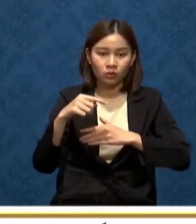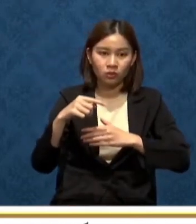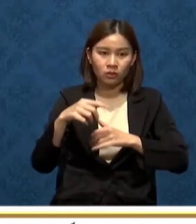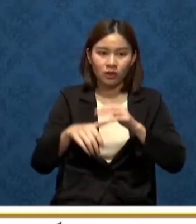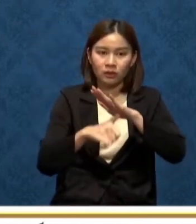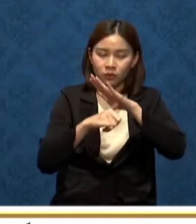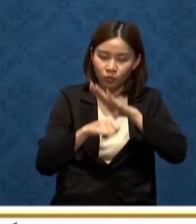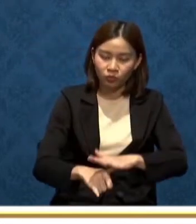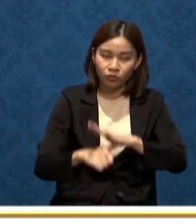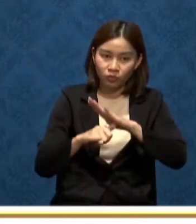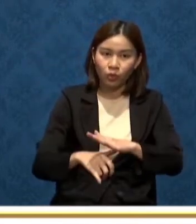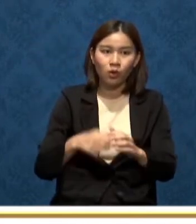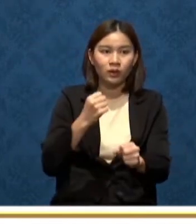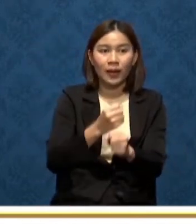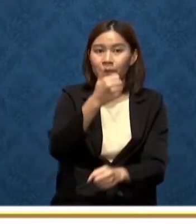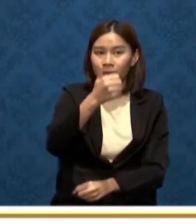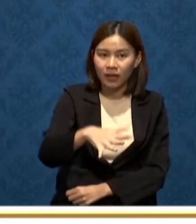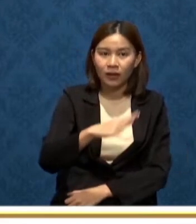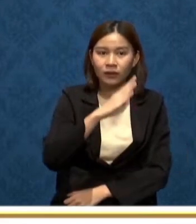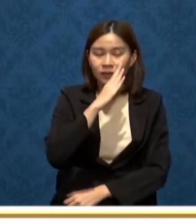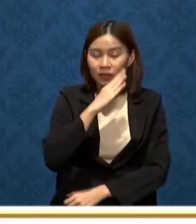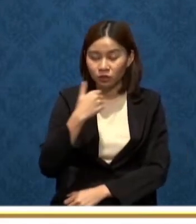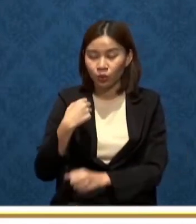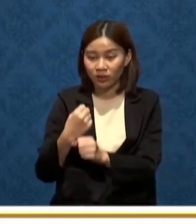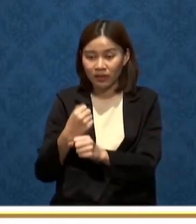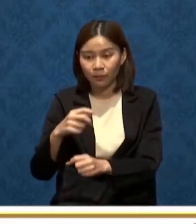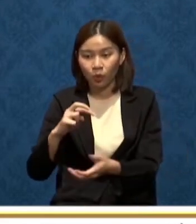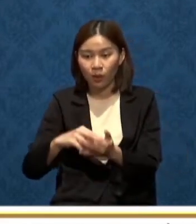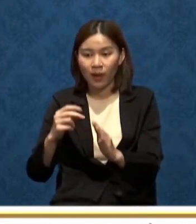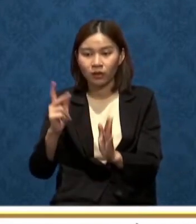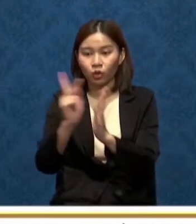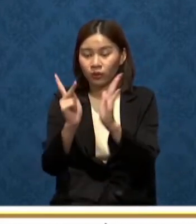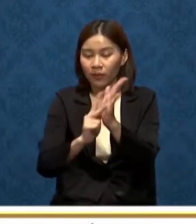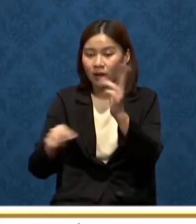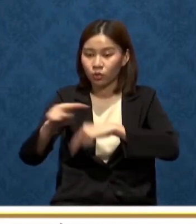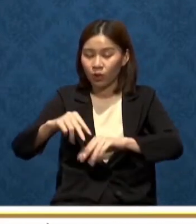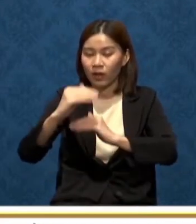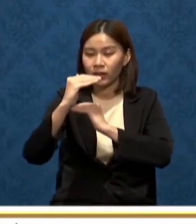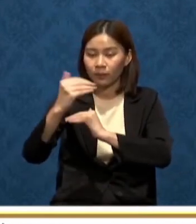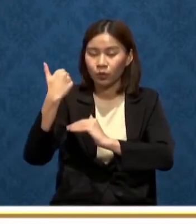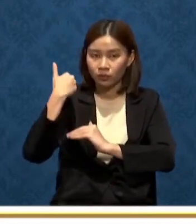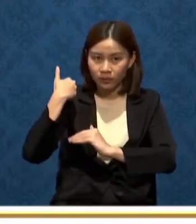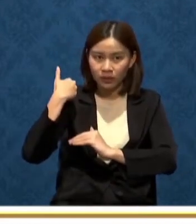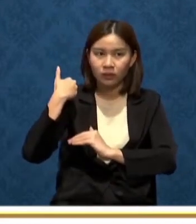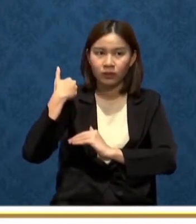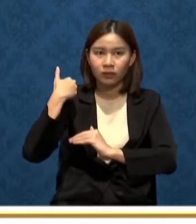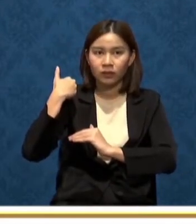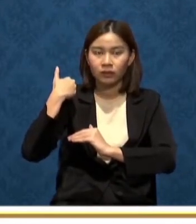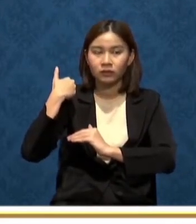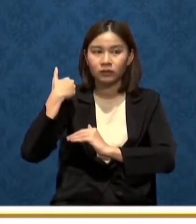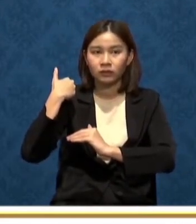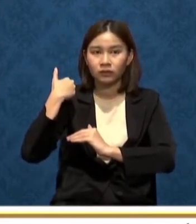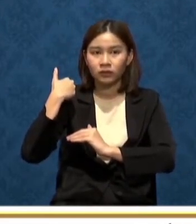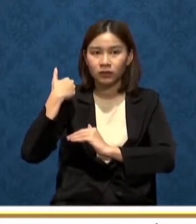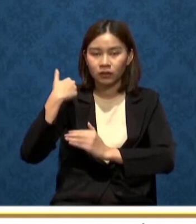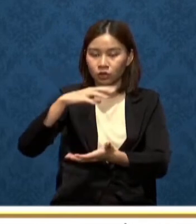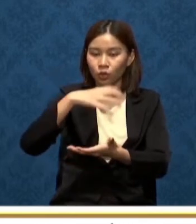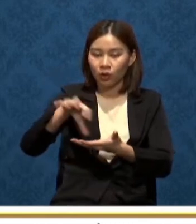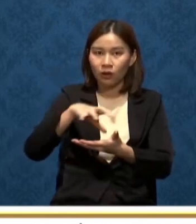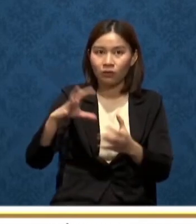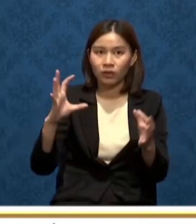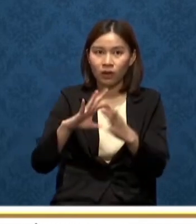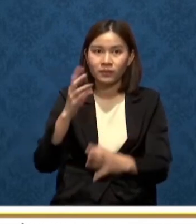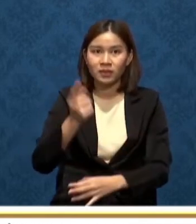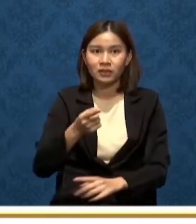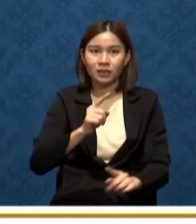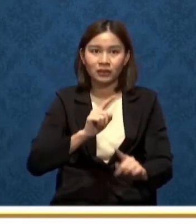จากกระทำไมได้ หรือกระทำก็ต้องอยใตขอบเขตของกฎหมายหรอจะตองมการลายงานให้เกิดขึ้ในขอเทษจริงนะครั